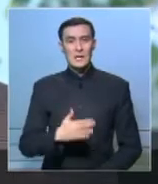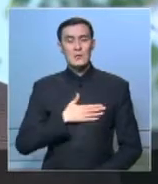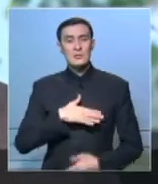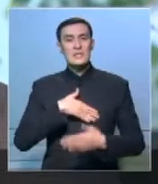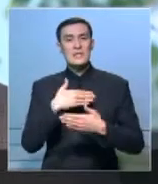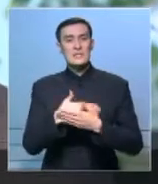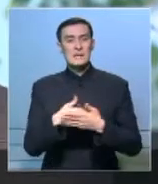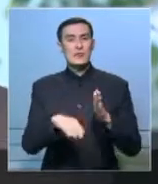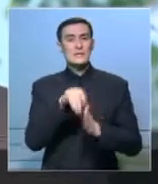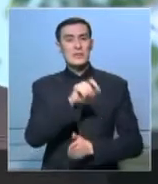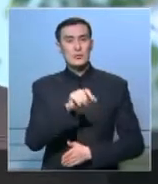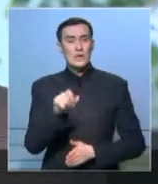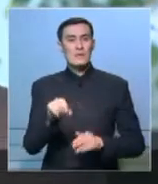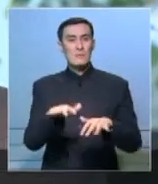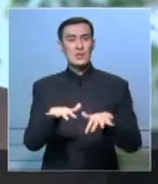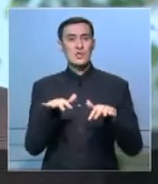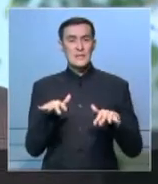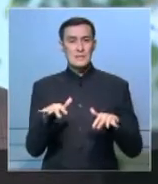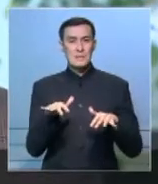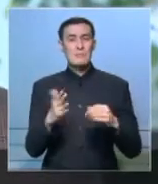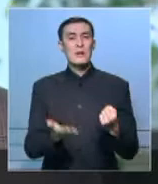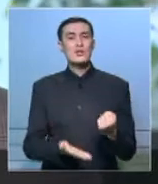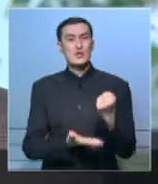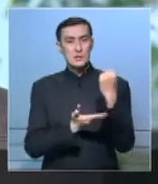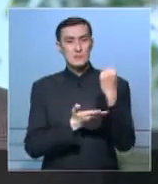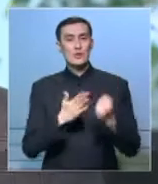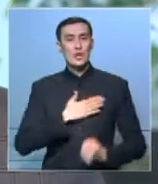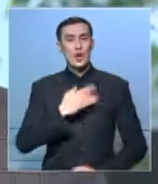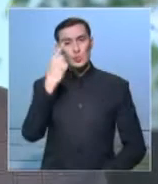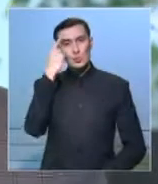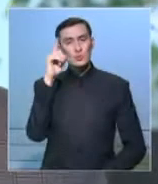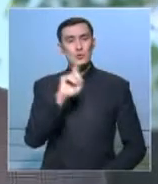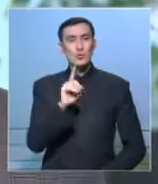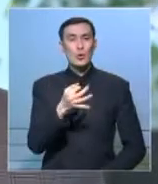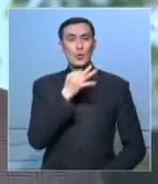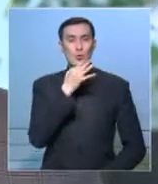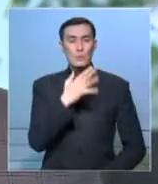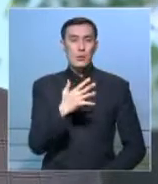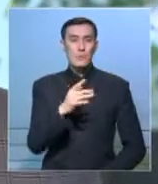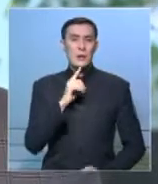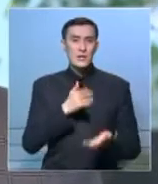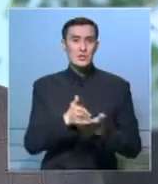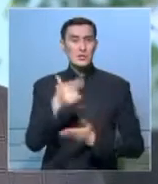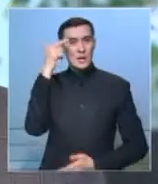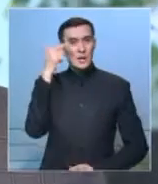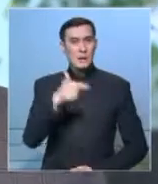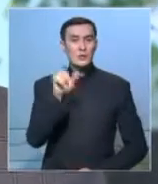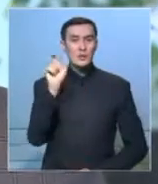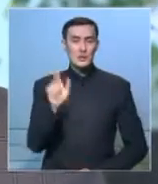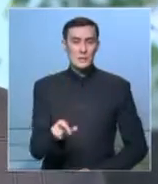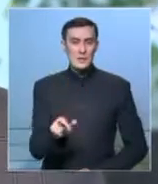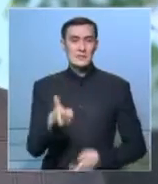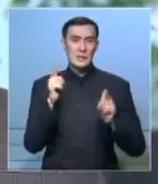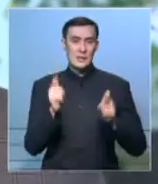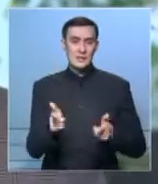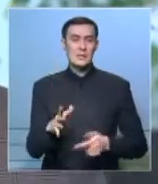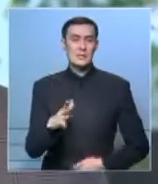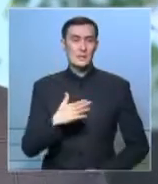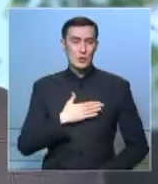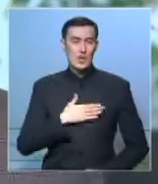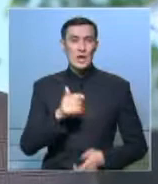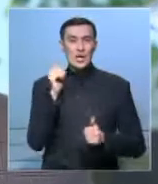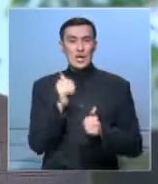инициативу депутатов Мажилиса парламента всецело поддерживаю и думаю, что любой политически подкованный гражданин разделяет мою позицию.